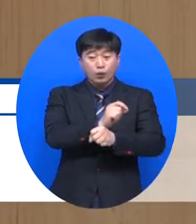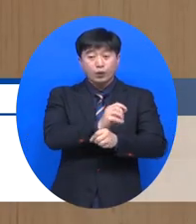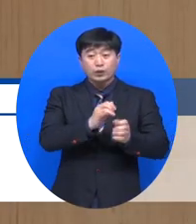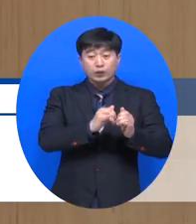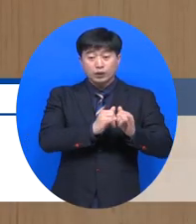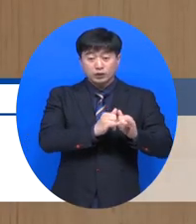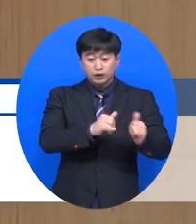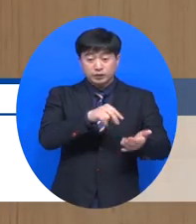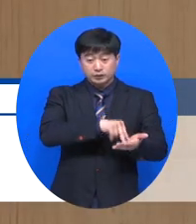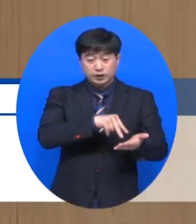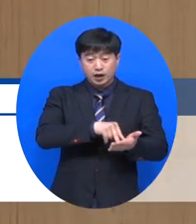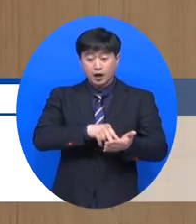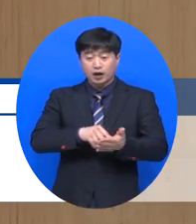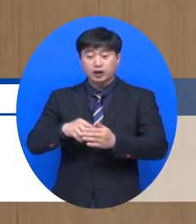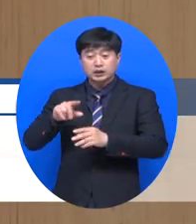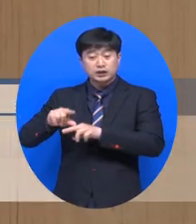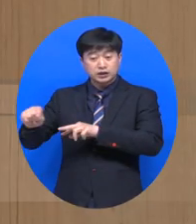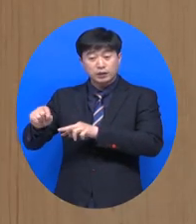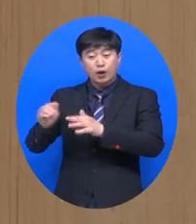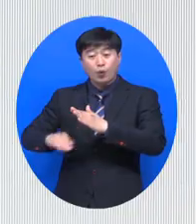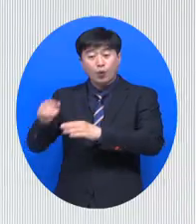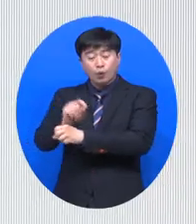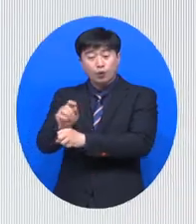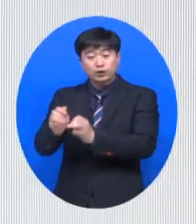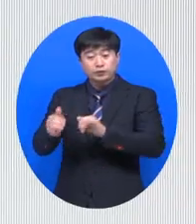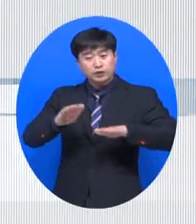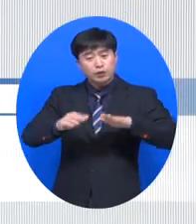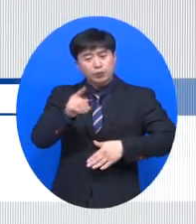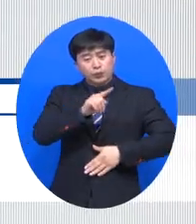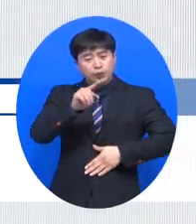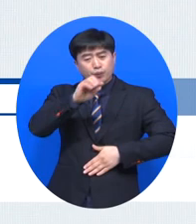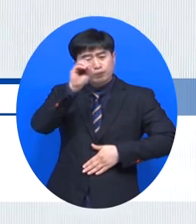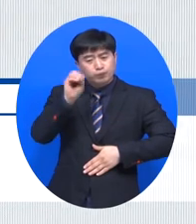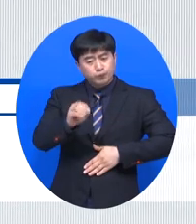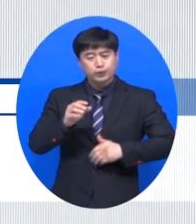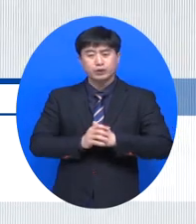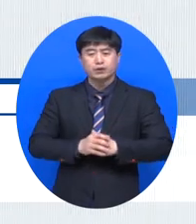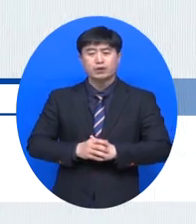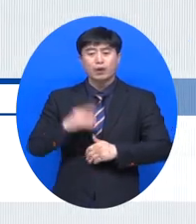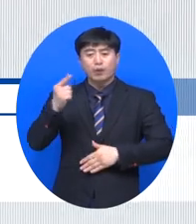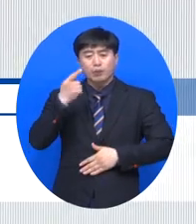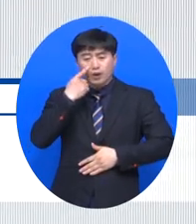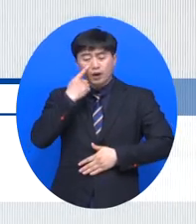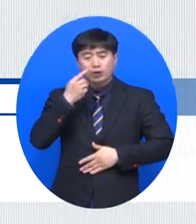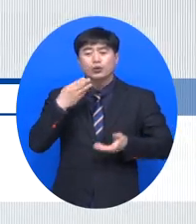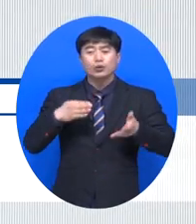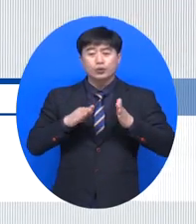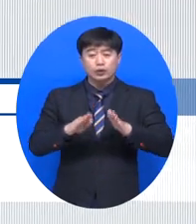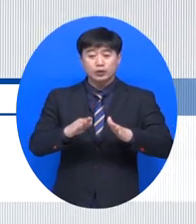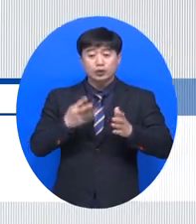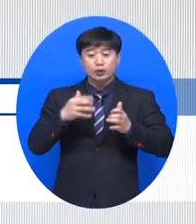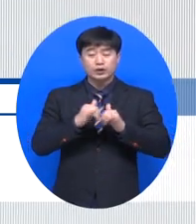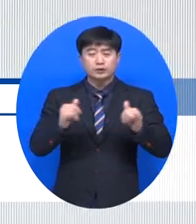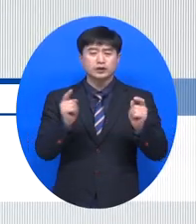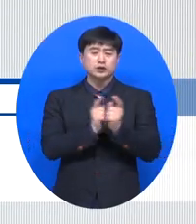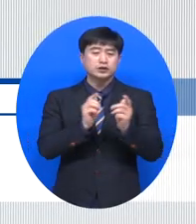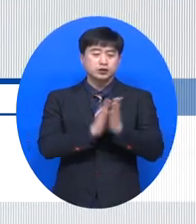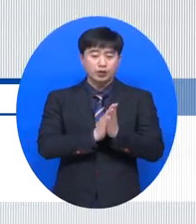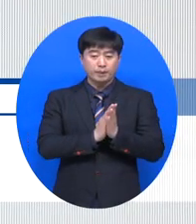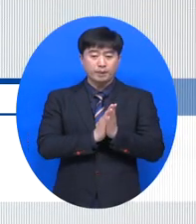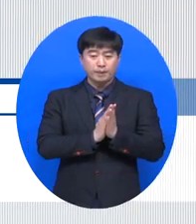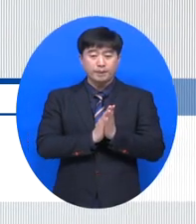지방직 공무원의 가장 큰 차이점이 무엇인지 와서 보니까 도는 도민들과